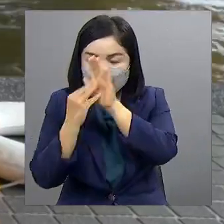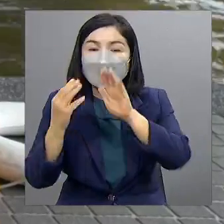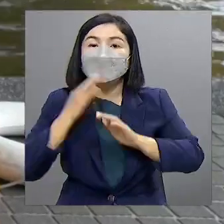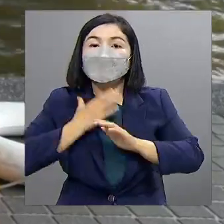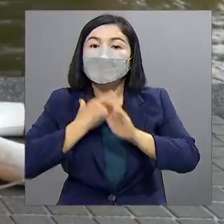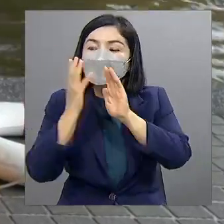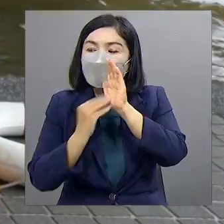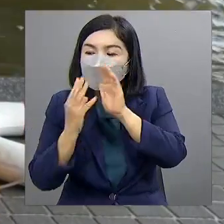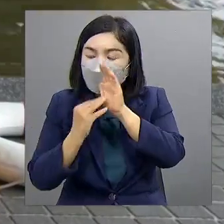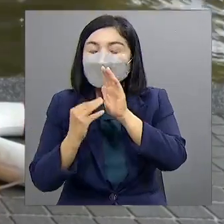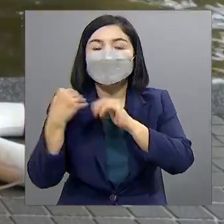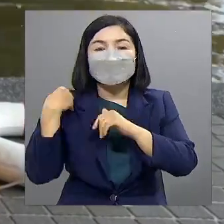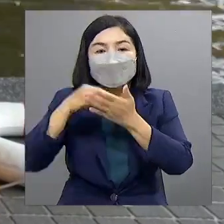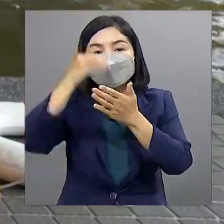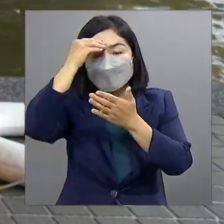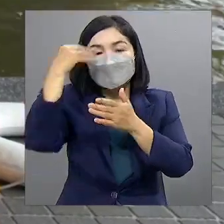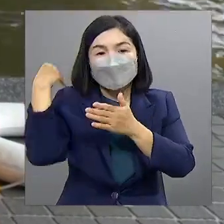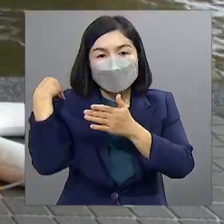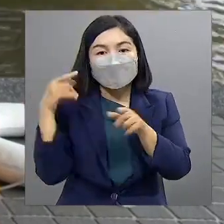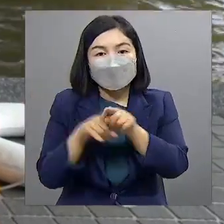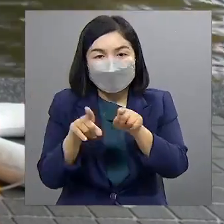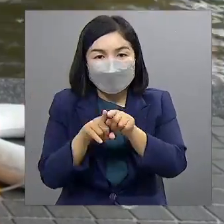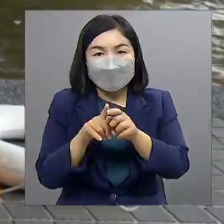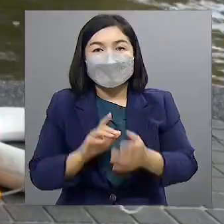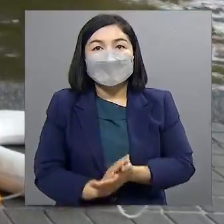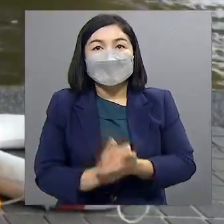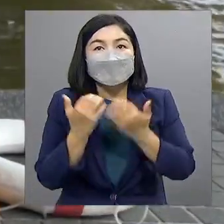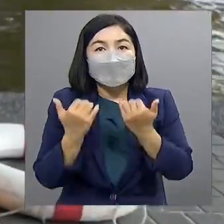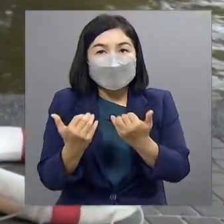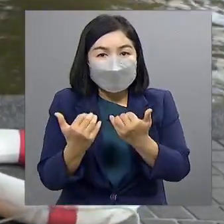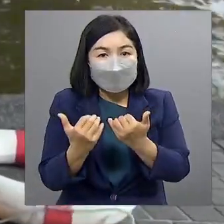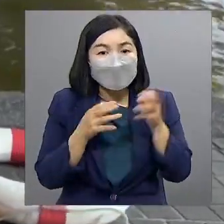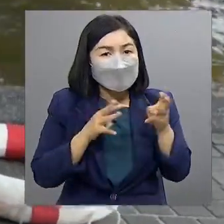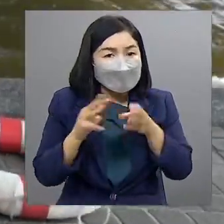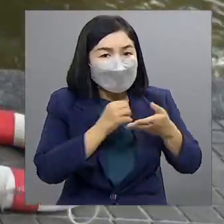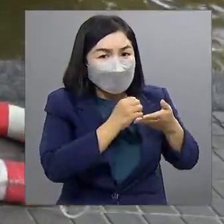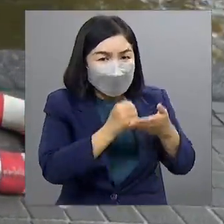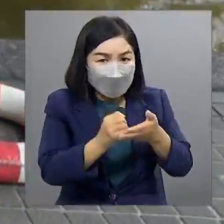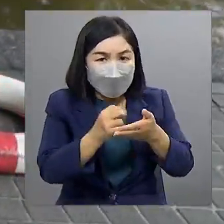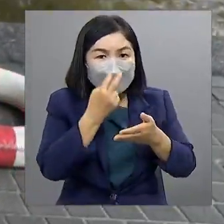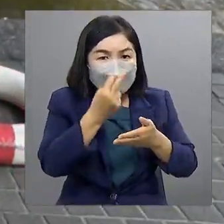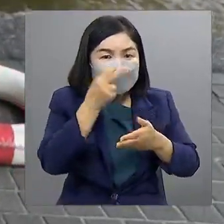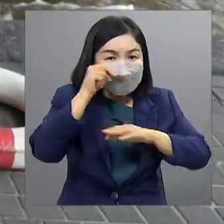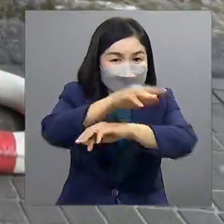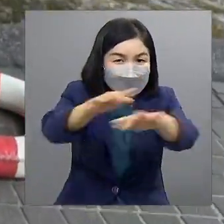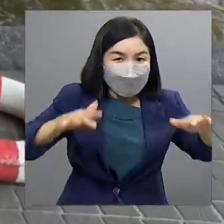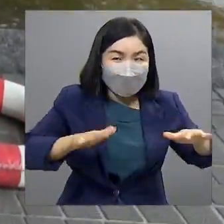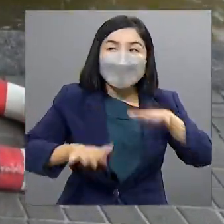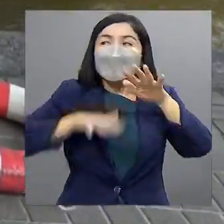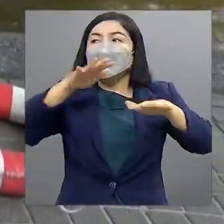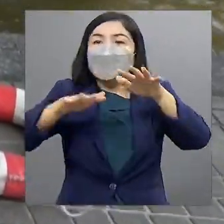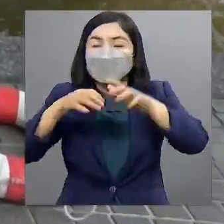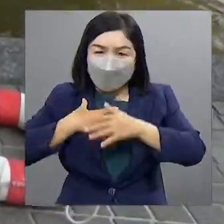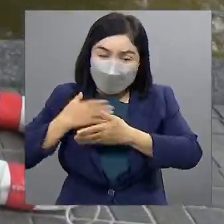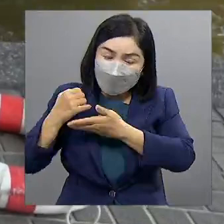บบนี ้ครับทีนี้ในฐานะเจ้าหน้าที่เวลาที่เราจะลงไปช่วยเหลือผู้ประสบภัยที่อยู่บนผิวน้ำเนี่ยนะคะมันมีข้อควรระวังไหมคะที่เรา